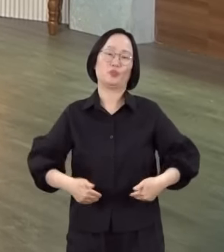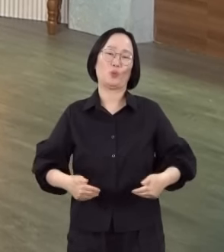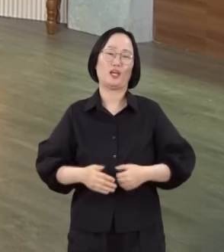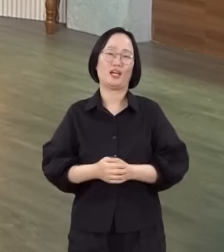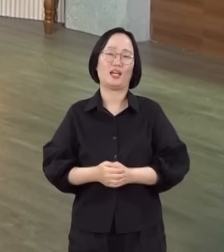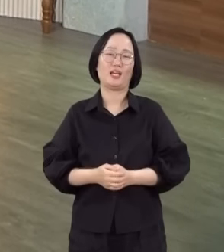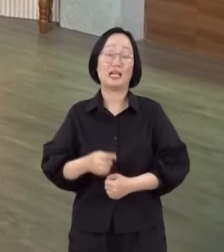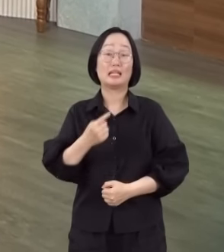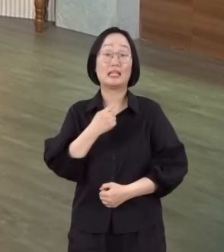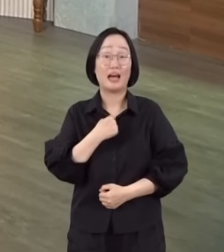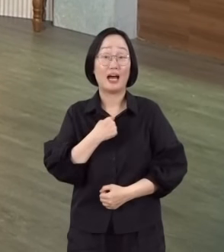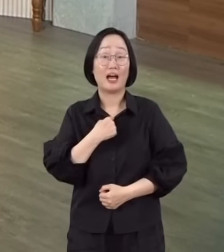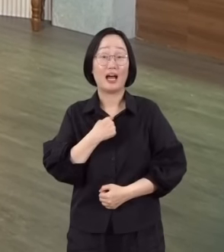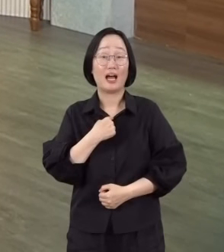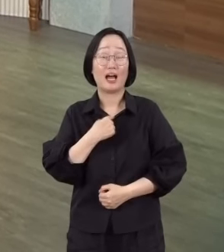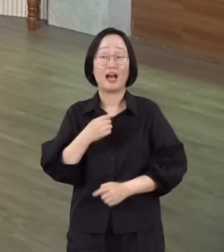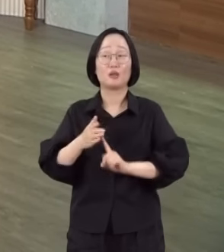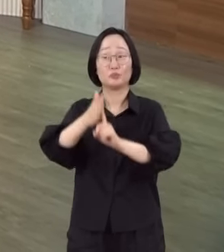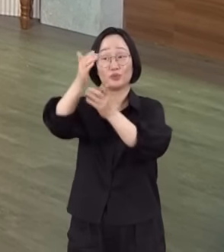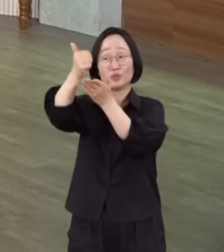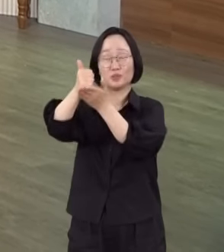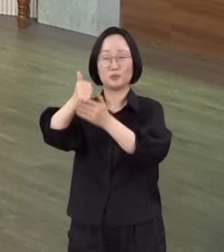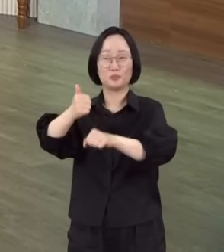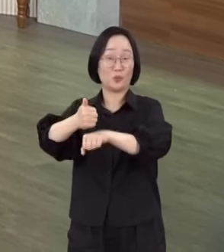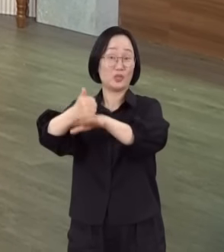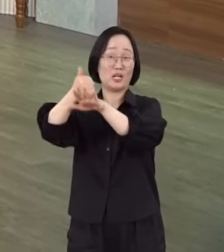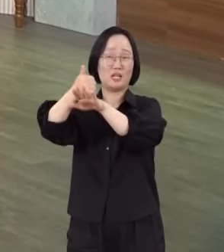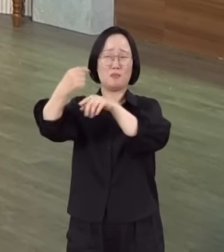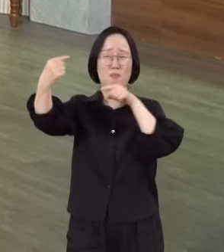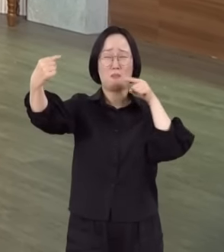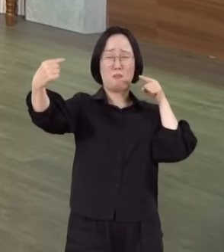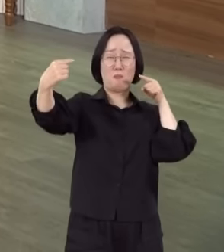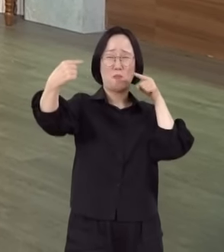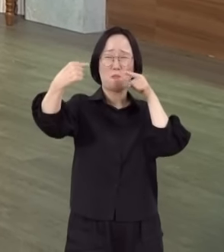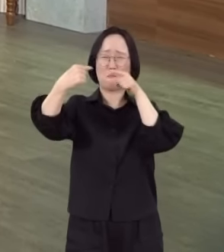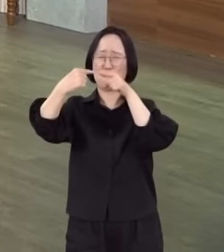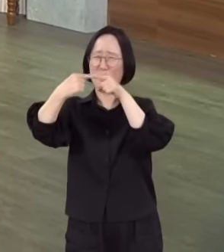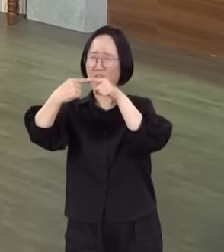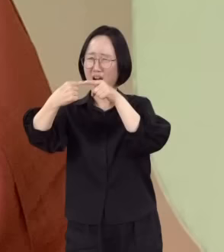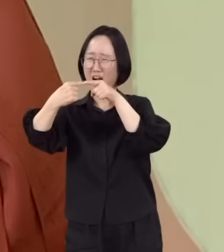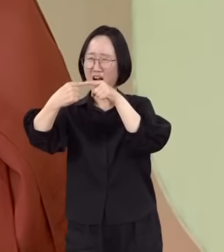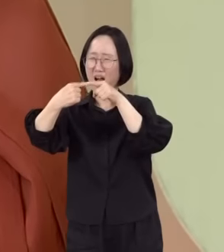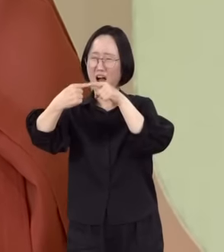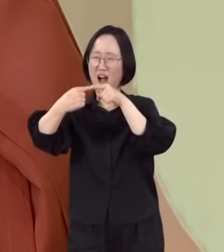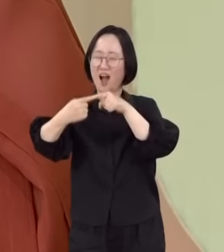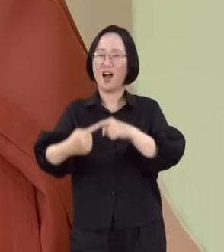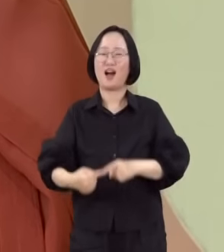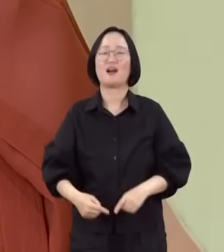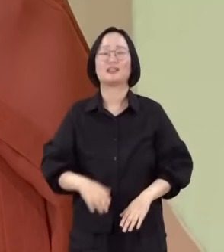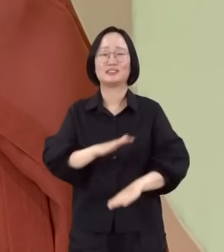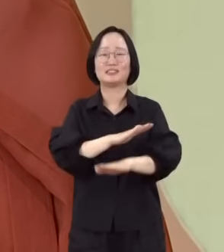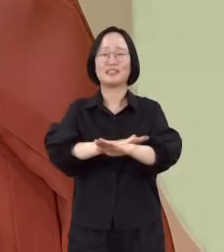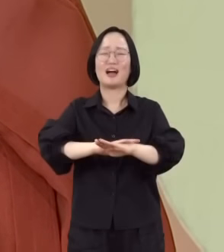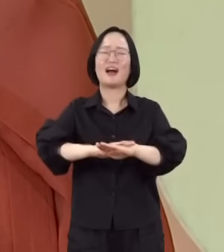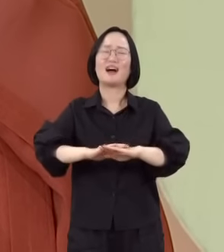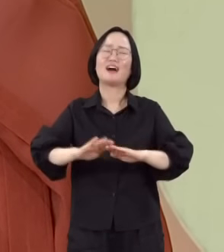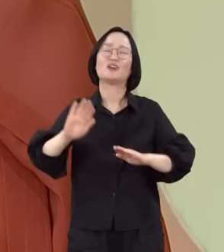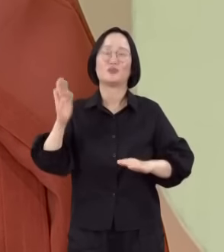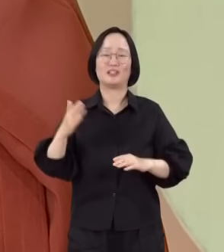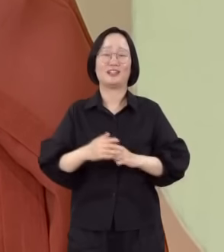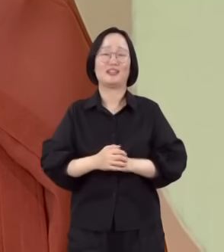나와 불보살님이 서로 니다 서로가 통하게 돼요 나와